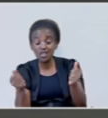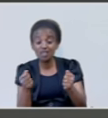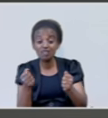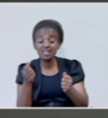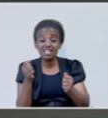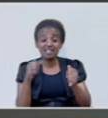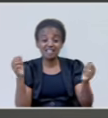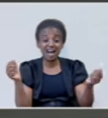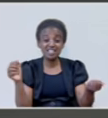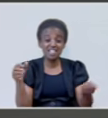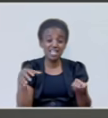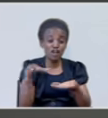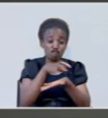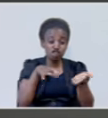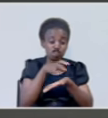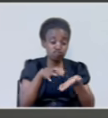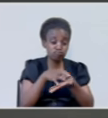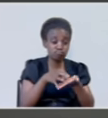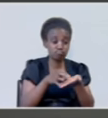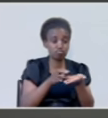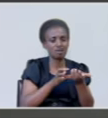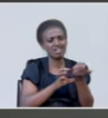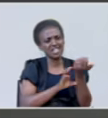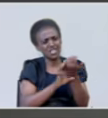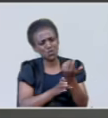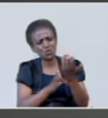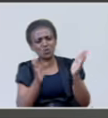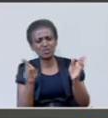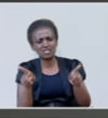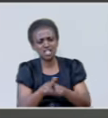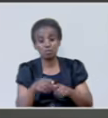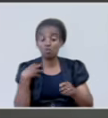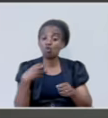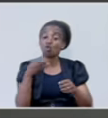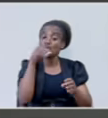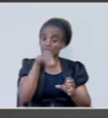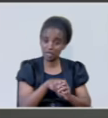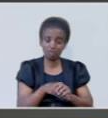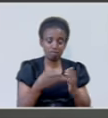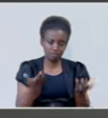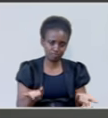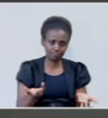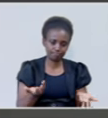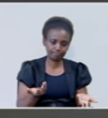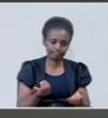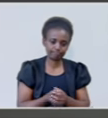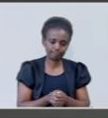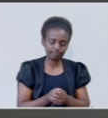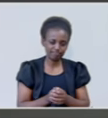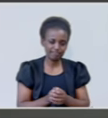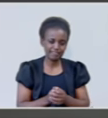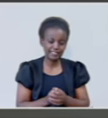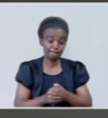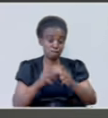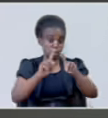être affrontée telle qu'elle est, sachant qu'elle affecte tout le pays et dans tous les secteurs de la vie. Mais